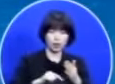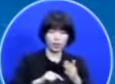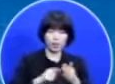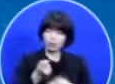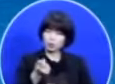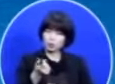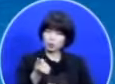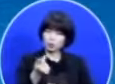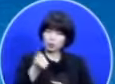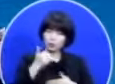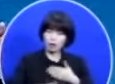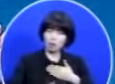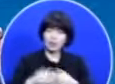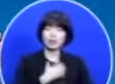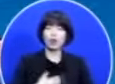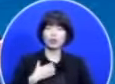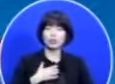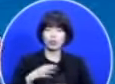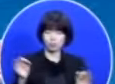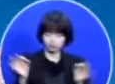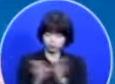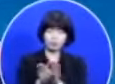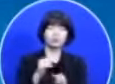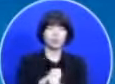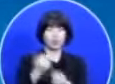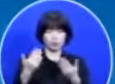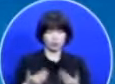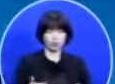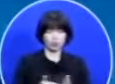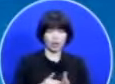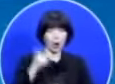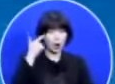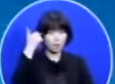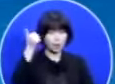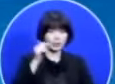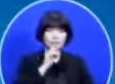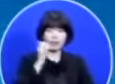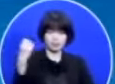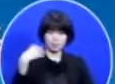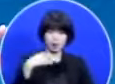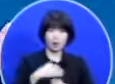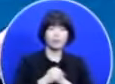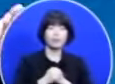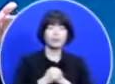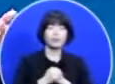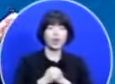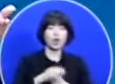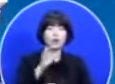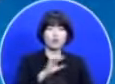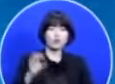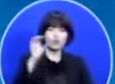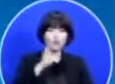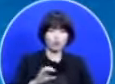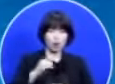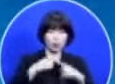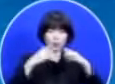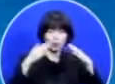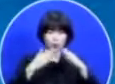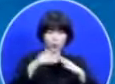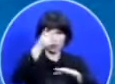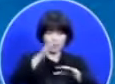염려를 없애 주셨어요 그 목사님이 이야기를 하시는데 어유 럽 교회 또 예배당